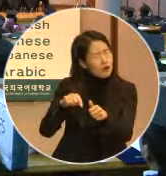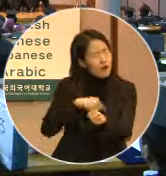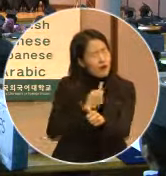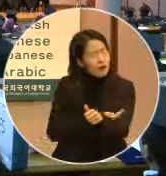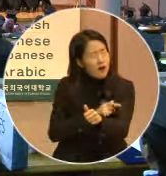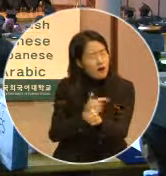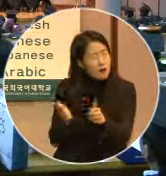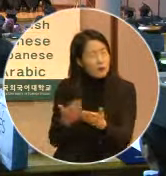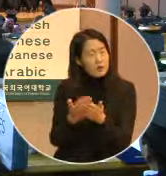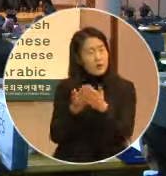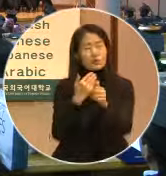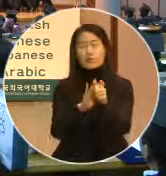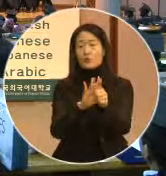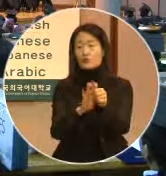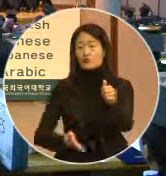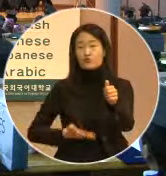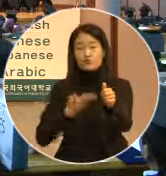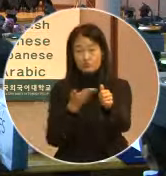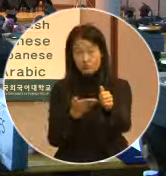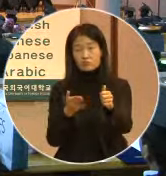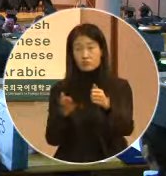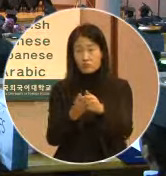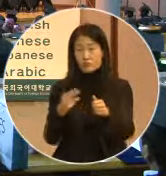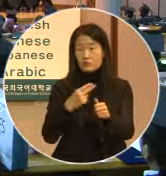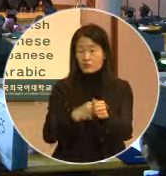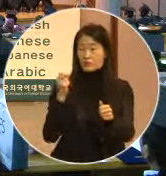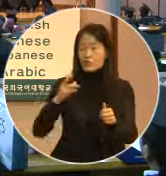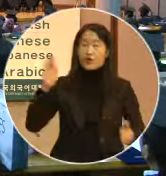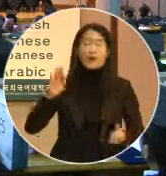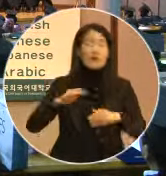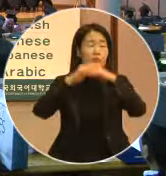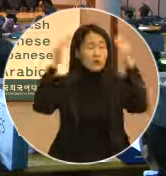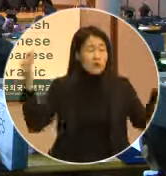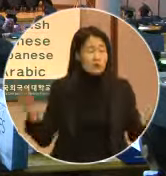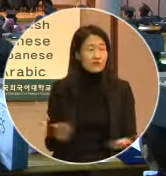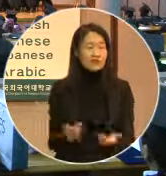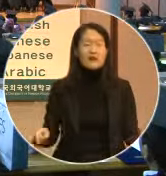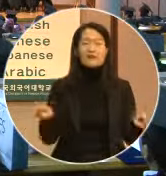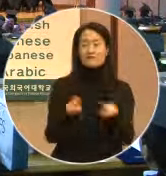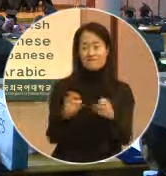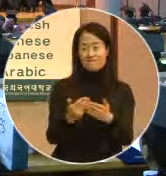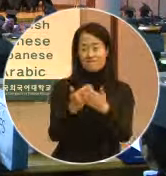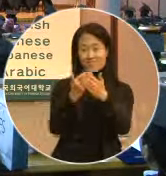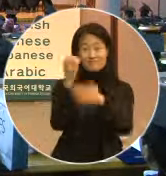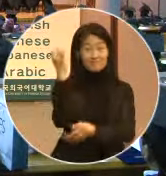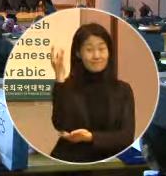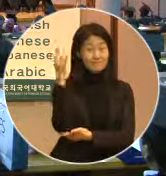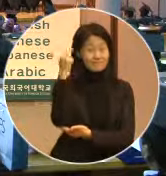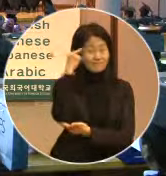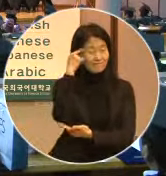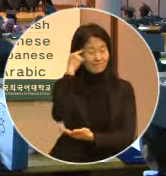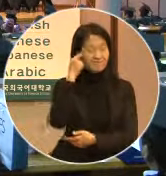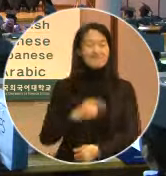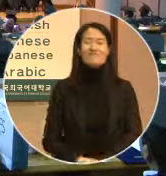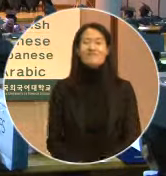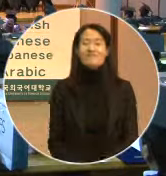늘려 학우 여러분과 교원 모두가 함께 발전할 수 있는 터전이 될 것입니다.